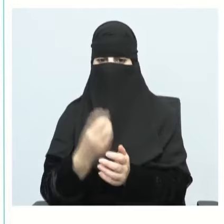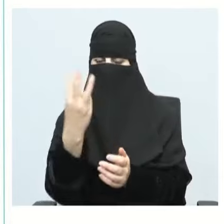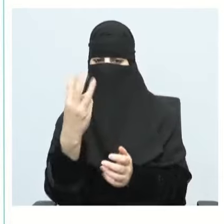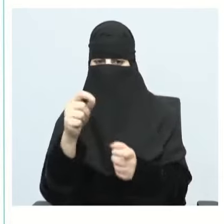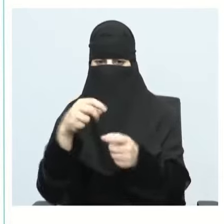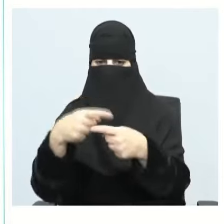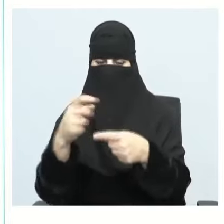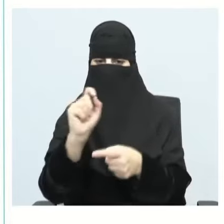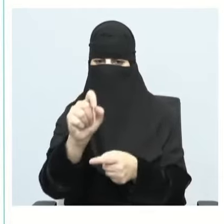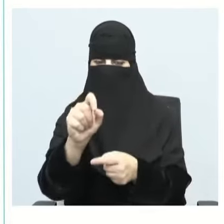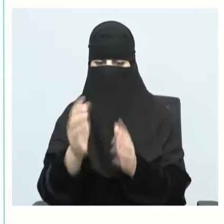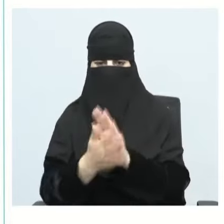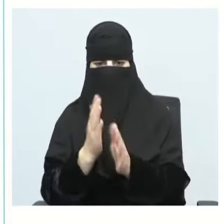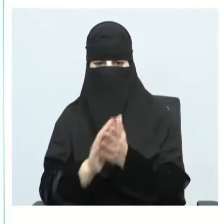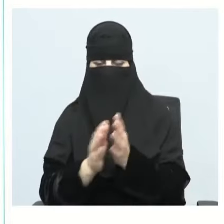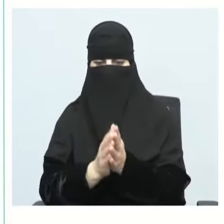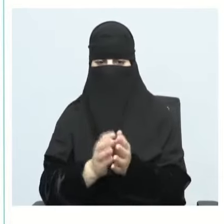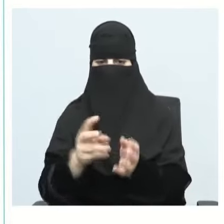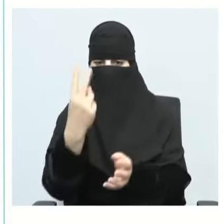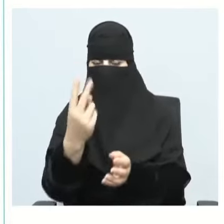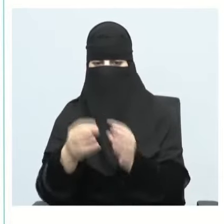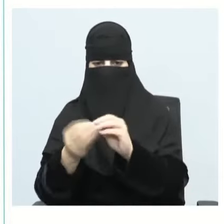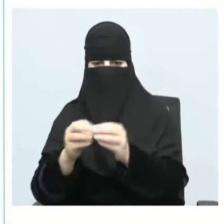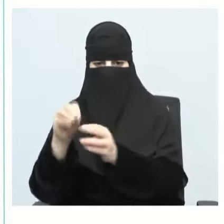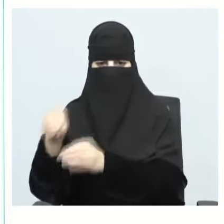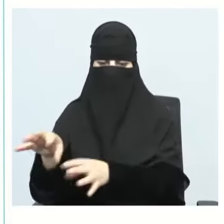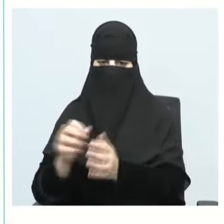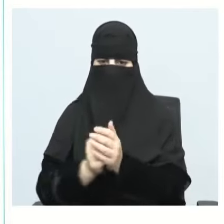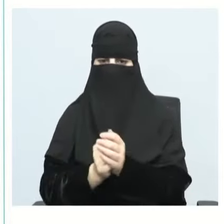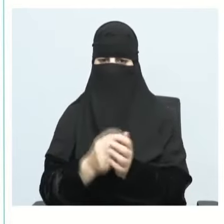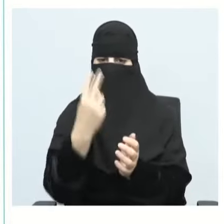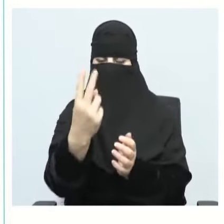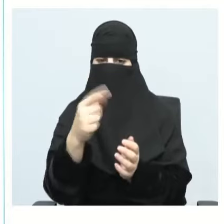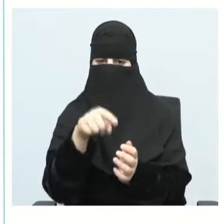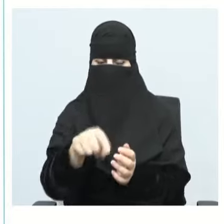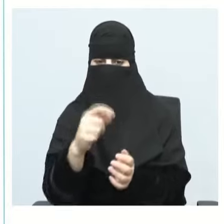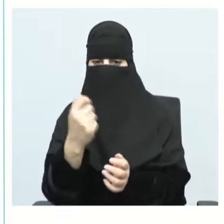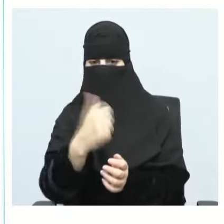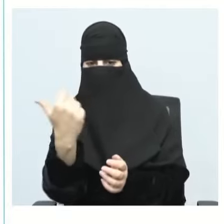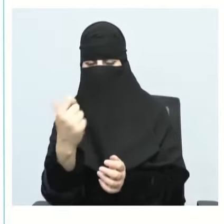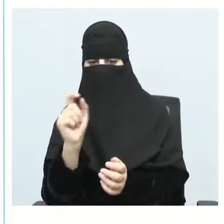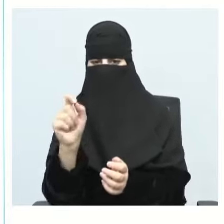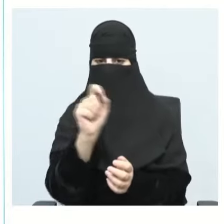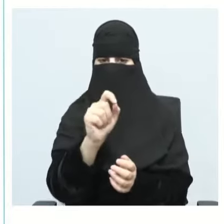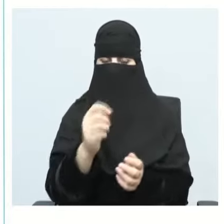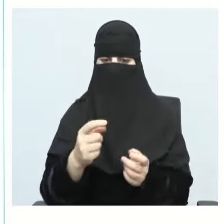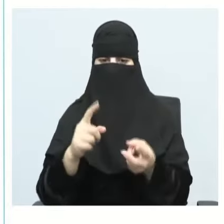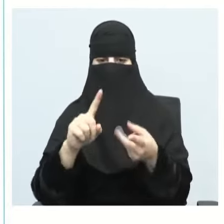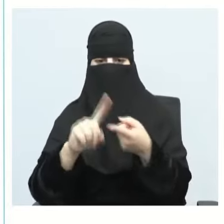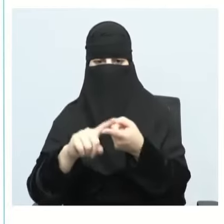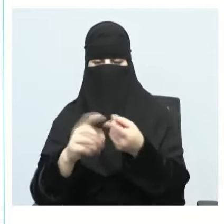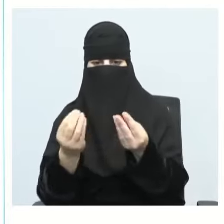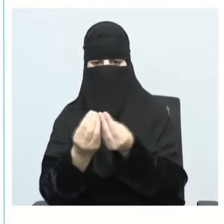لانها استنفذت السهمين مع بعض طيب الان اثنين وهنا 6 نقاط كم السيره